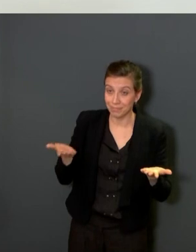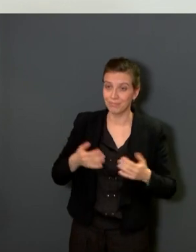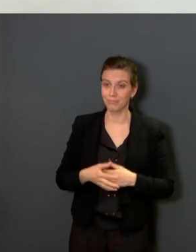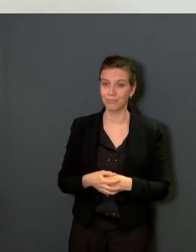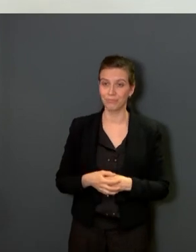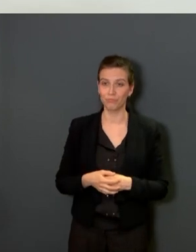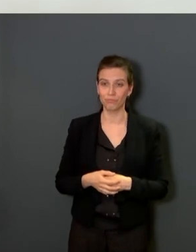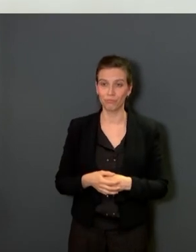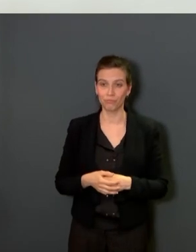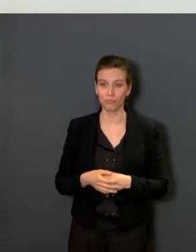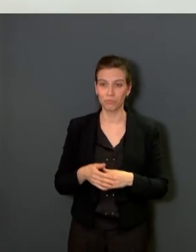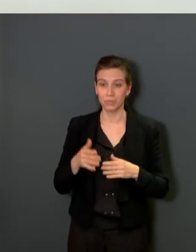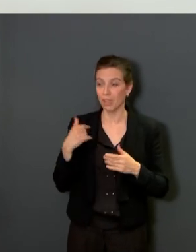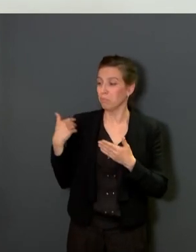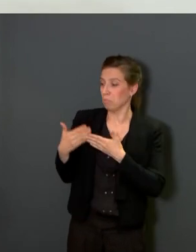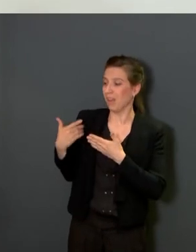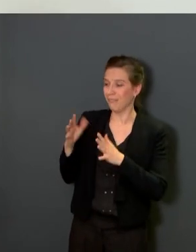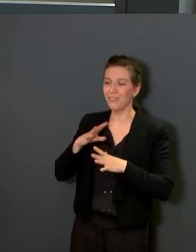hebben.